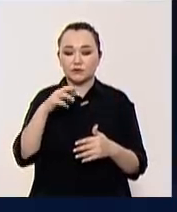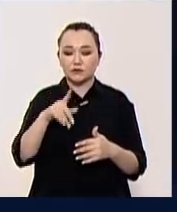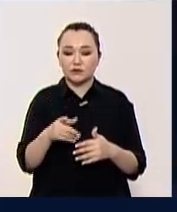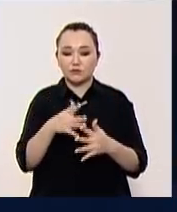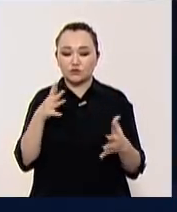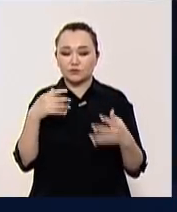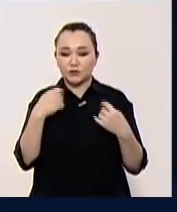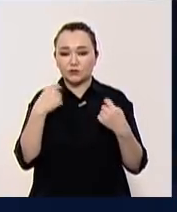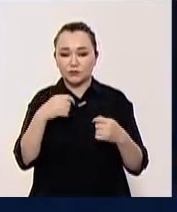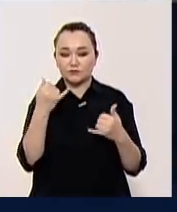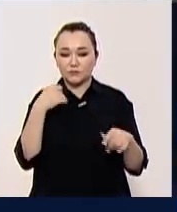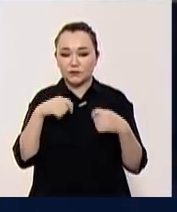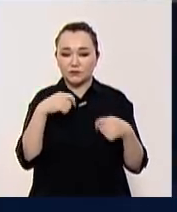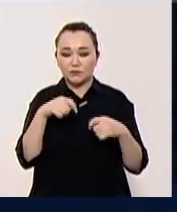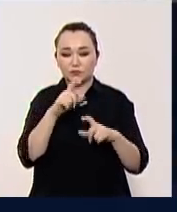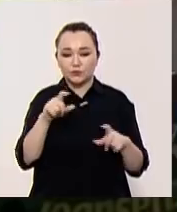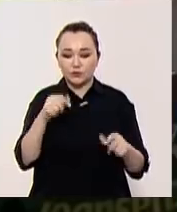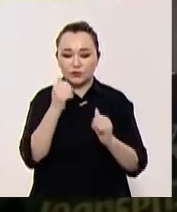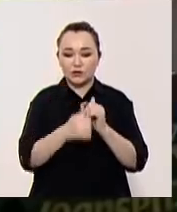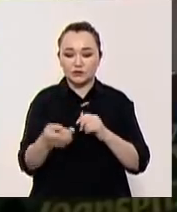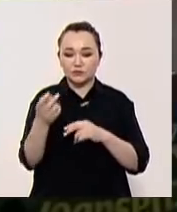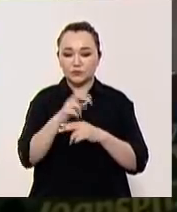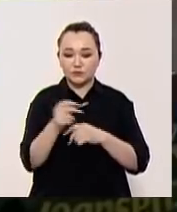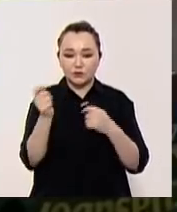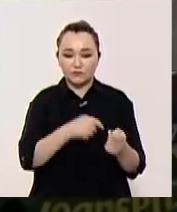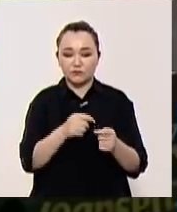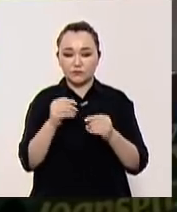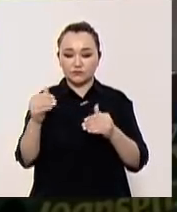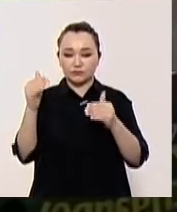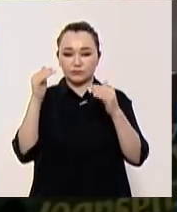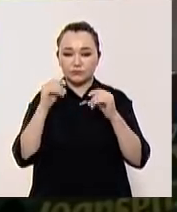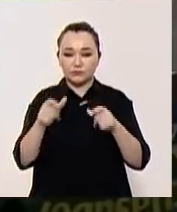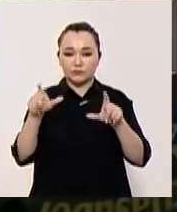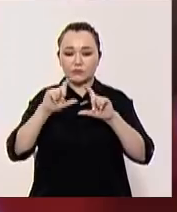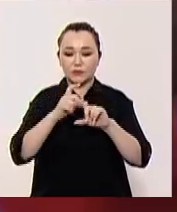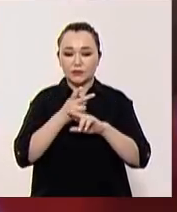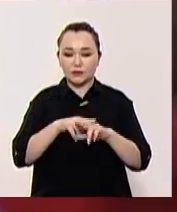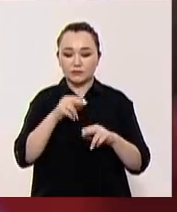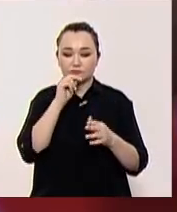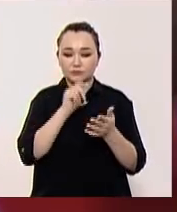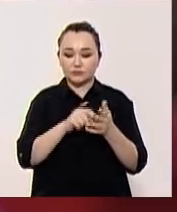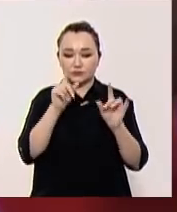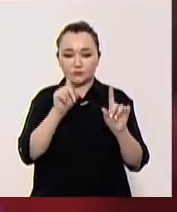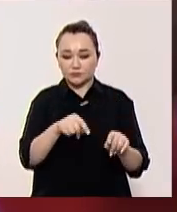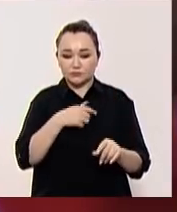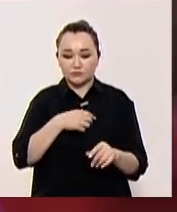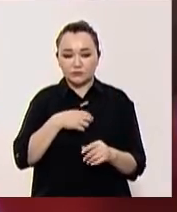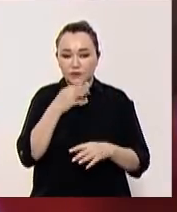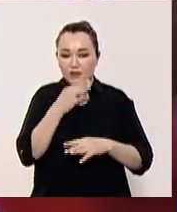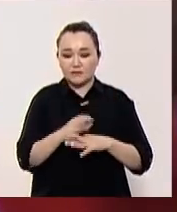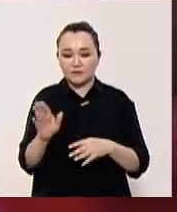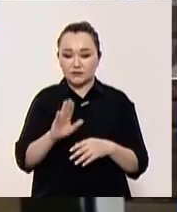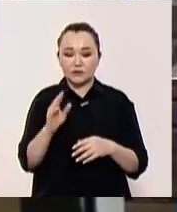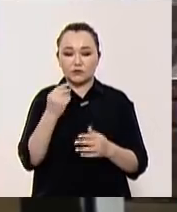асырып сатып жатыр. Саудагерлердің айтуынша, әр келген сайын өнім бағасы өсіп жатыр. Сондықтан құс етінің құнын түсіру біздің қолда тұрған жоқ дейді.